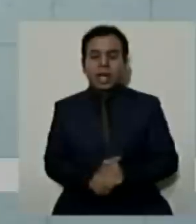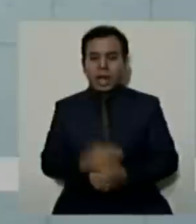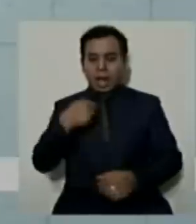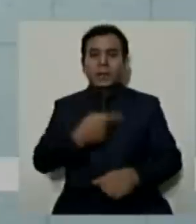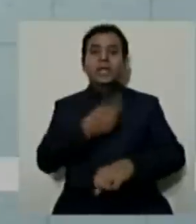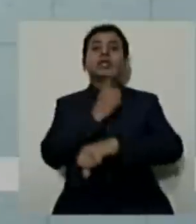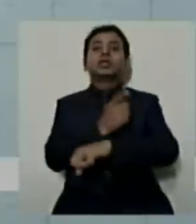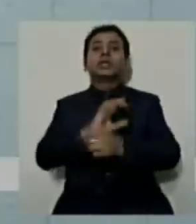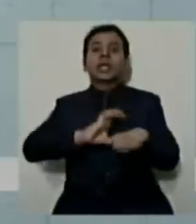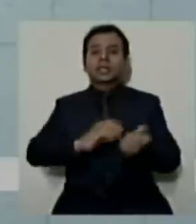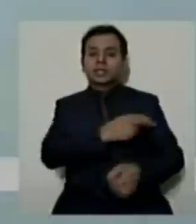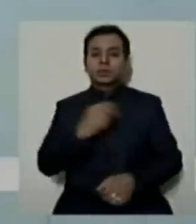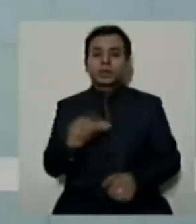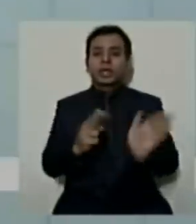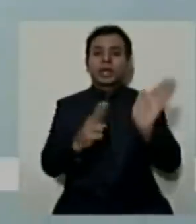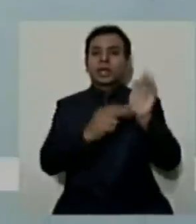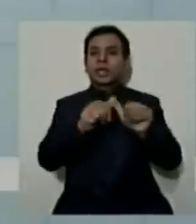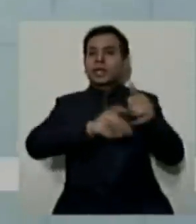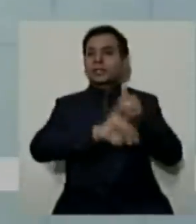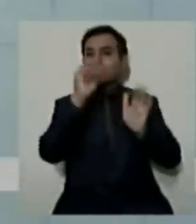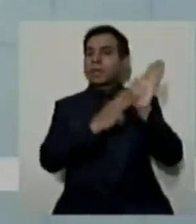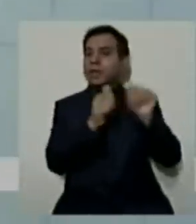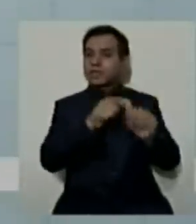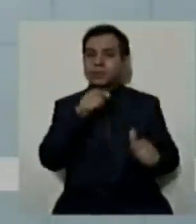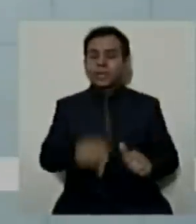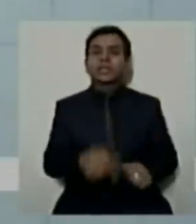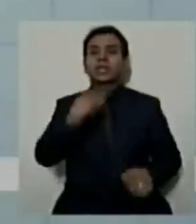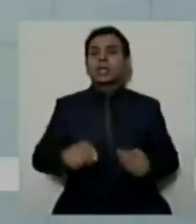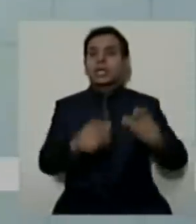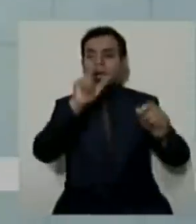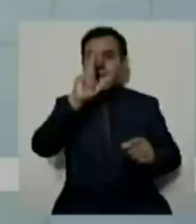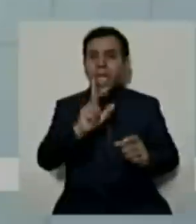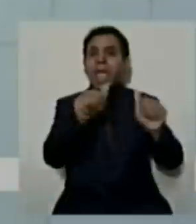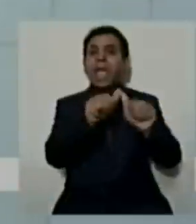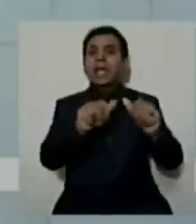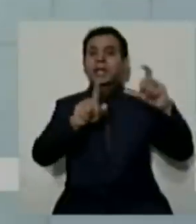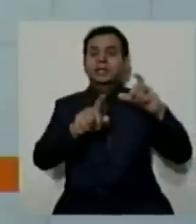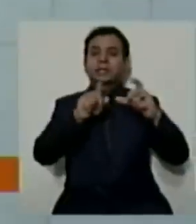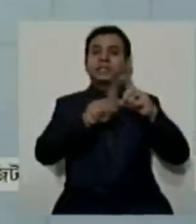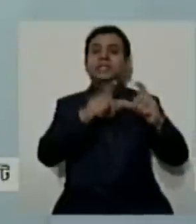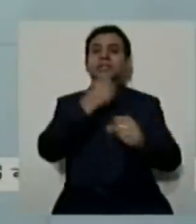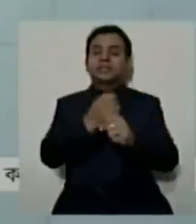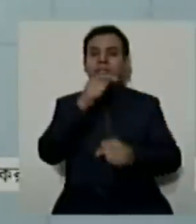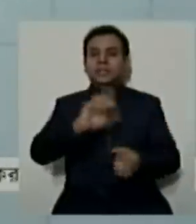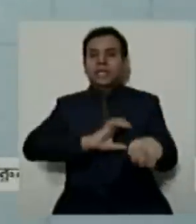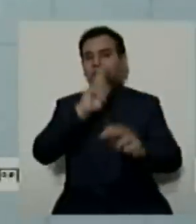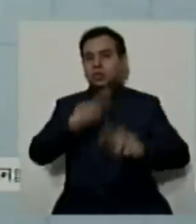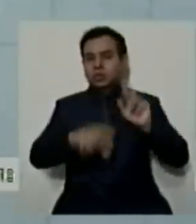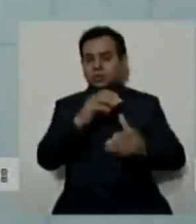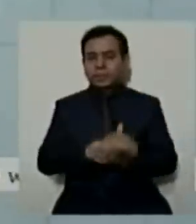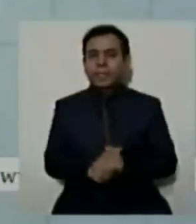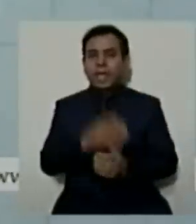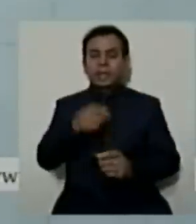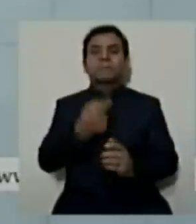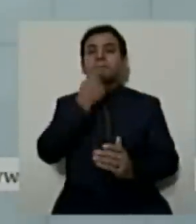তবে তথ্য জানানোর আগে আরেকটা বিষয় উল্লেখ করতে চাই, তা হলো গণমাধ্যমে